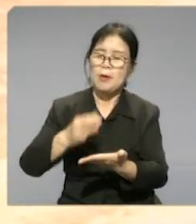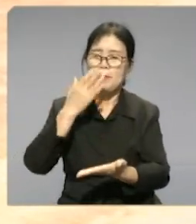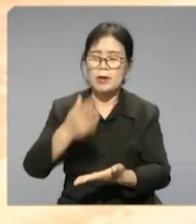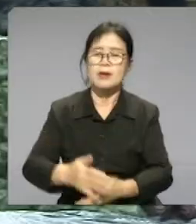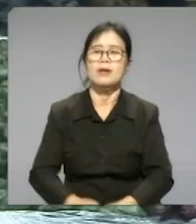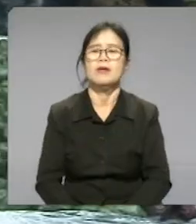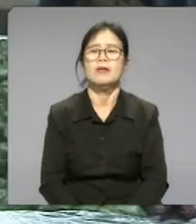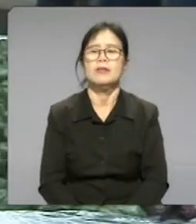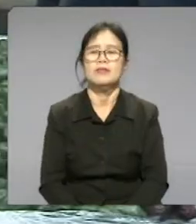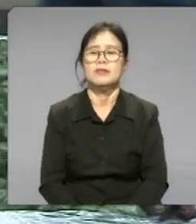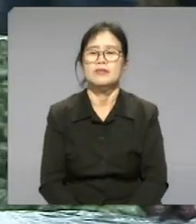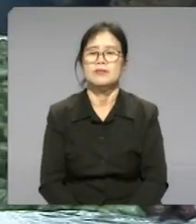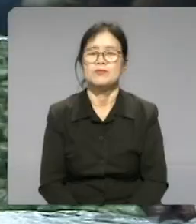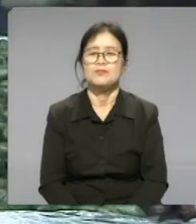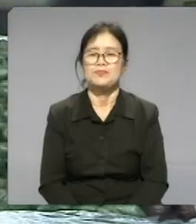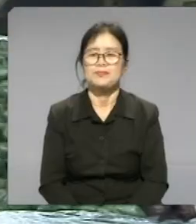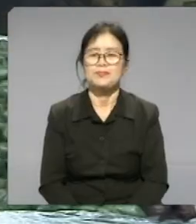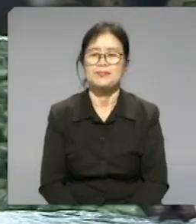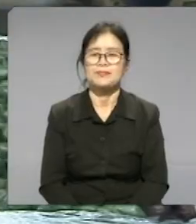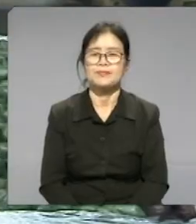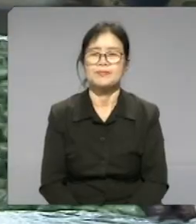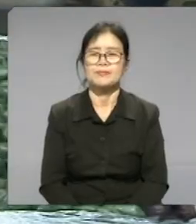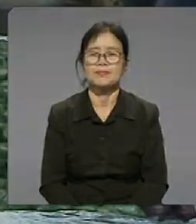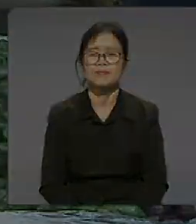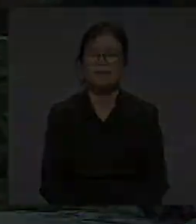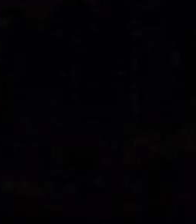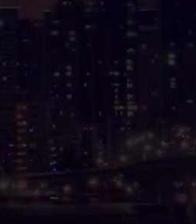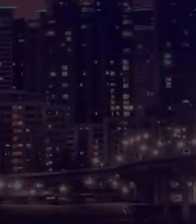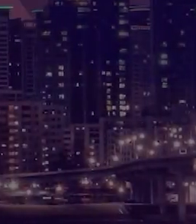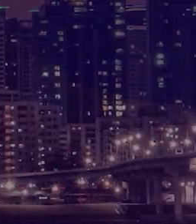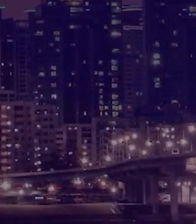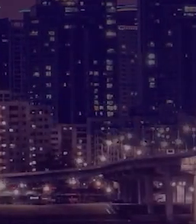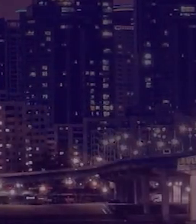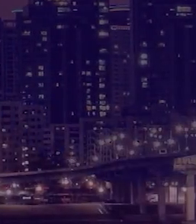준비할 수 있습니다 OBS 뉴스 이상호입니다